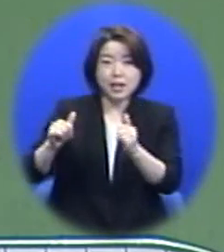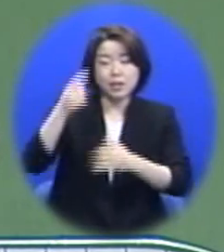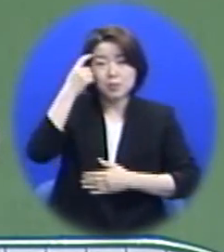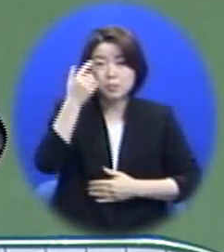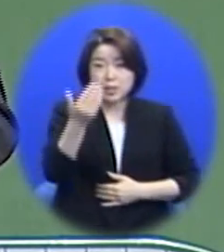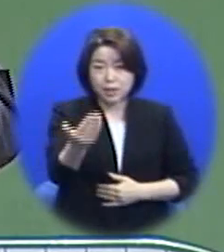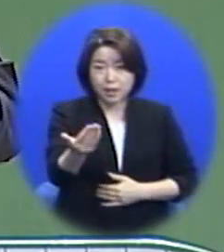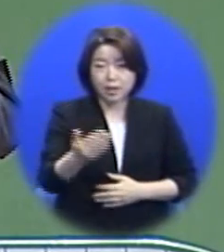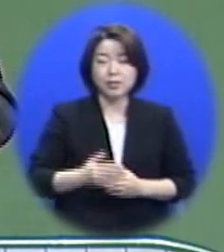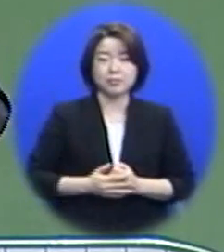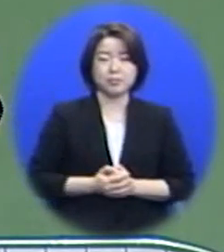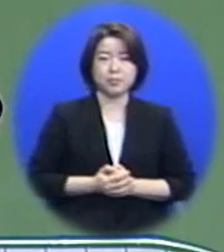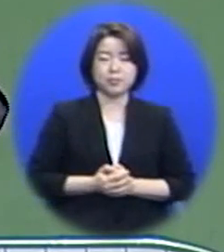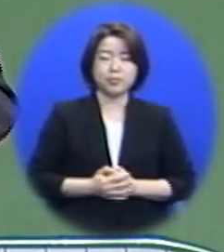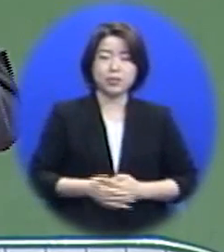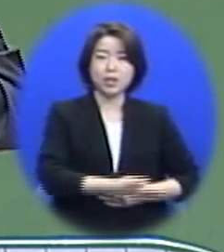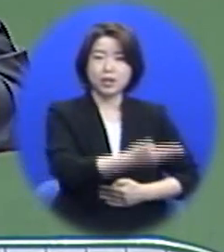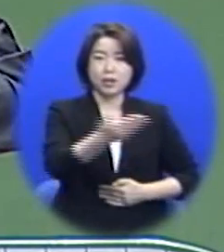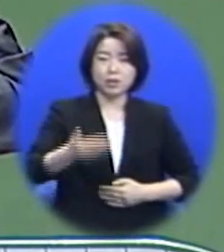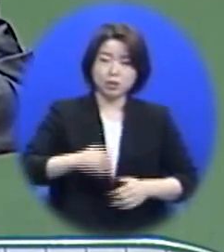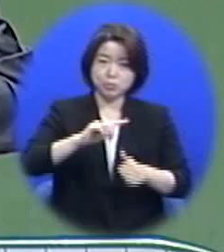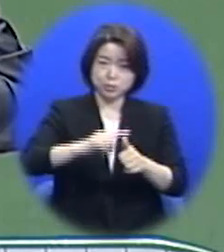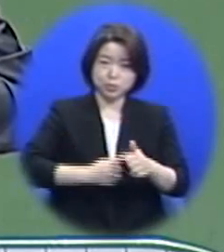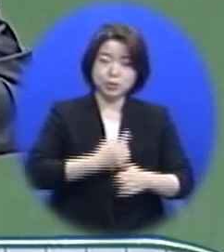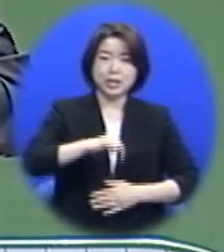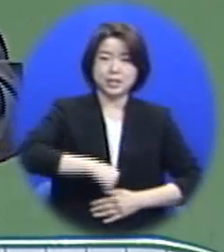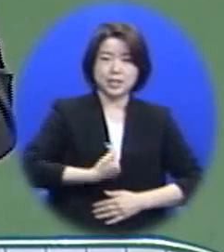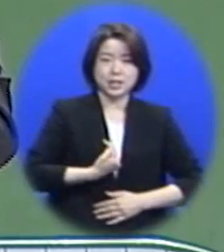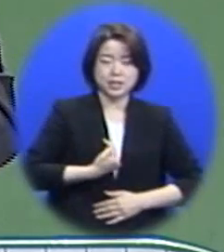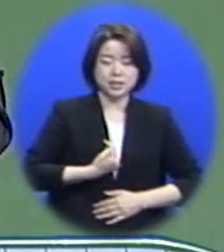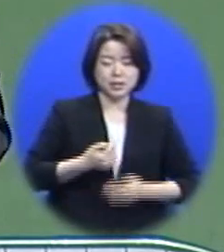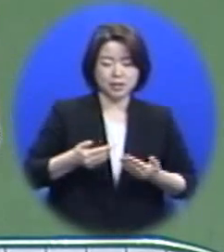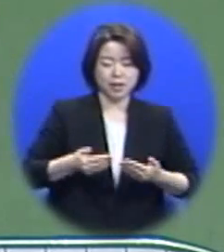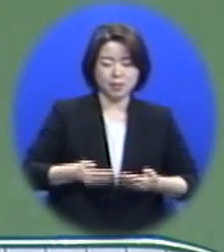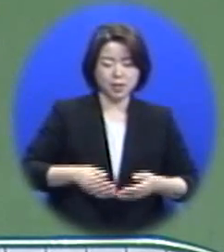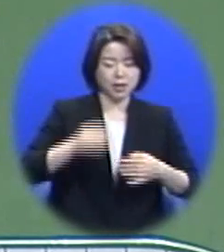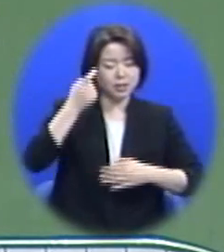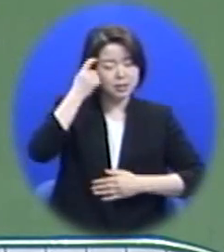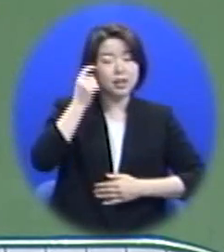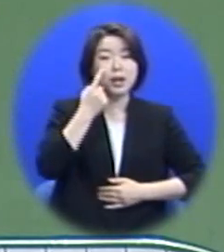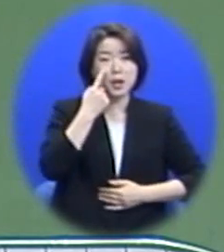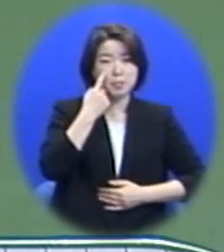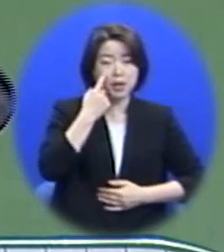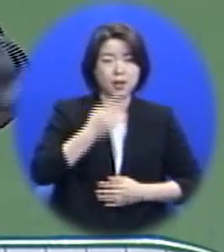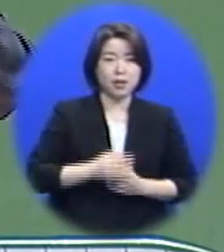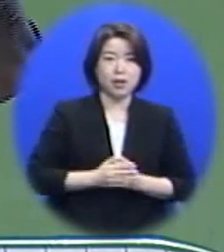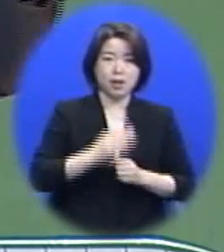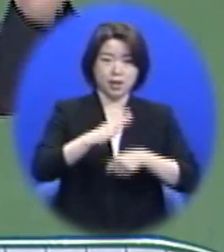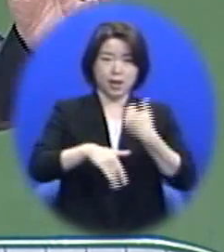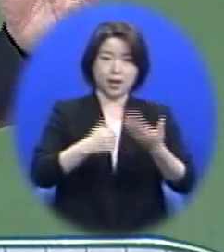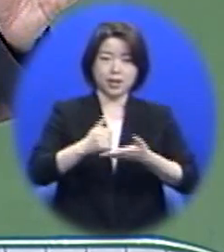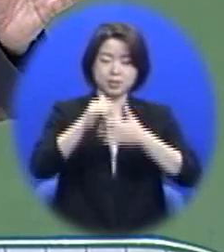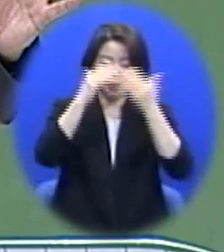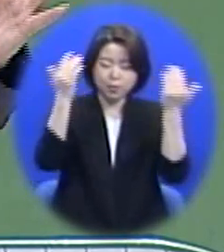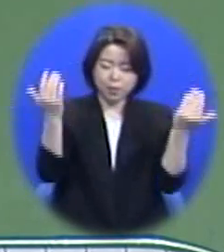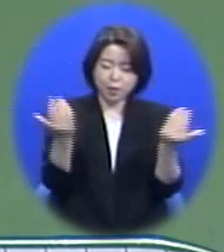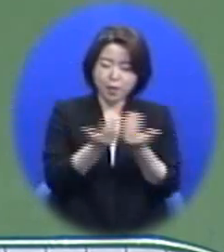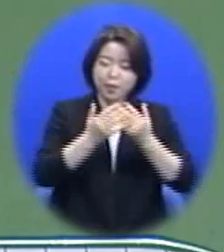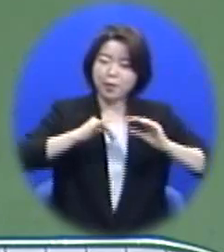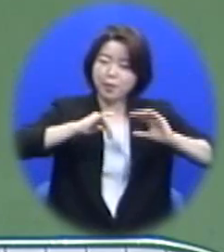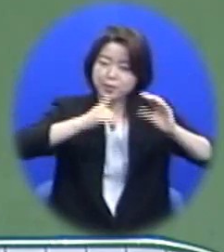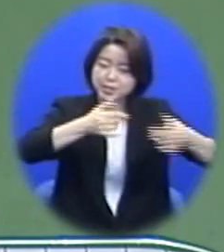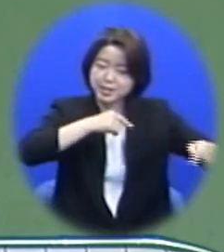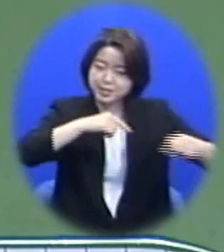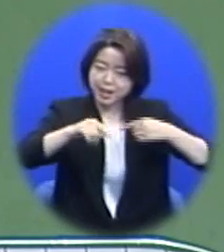사람들이니까 여러분 스스로가 여러분 자신을 가만히 한번 생각해 보시기 바랍니다 하나님이 온 세상을 다스린다는